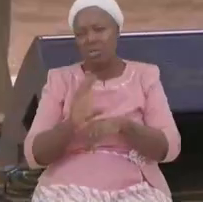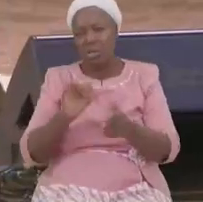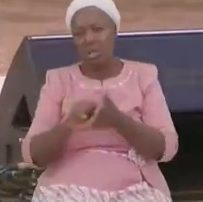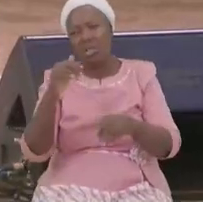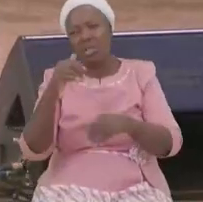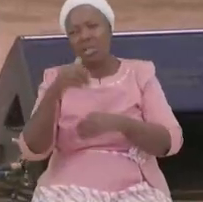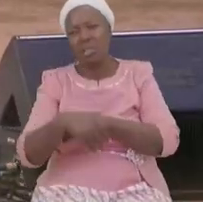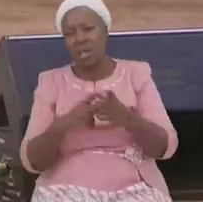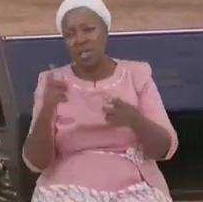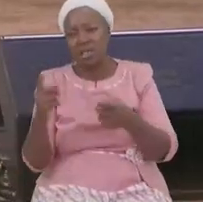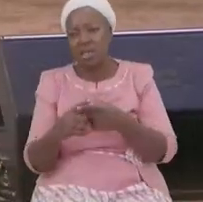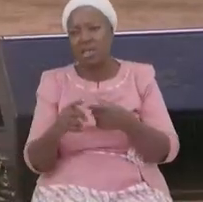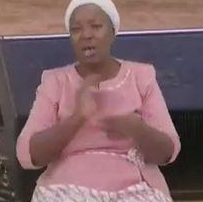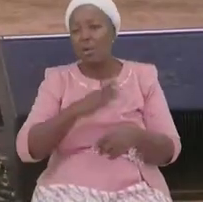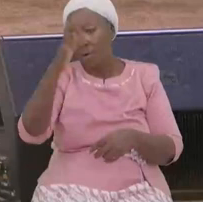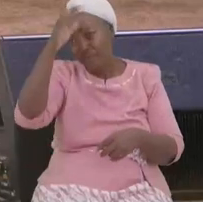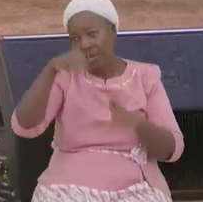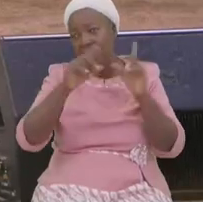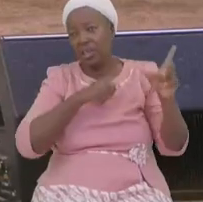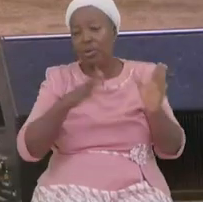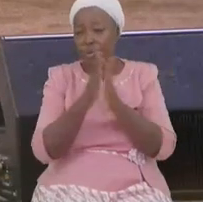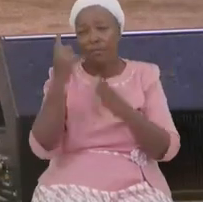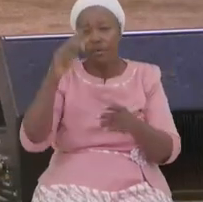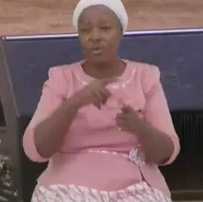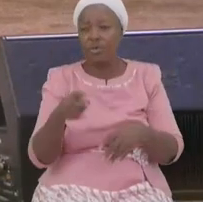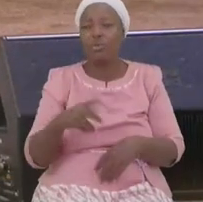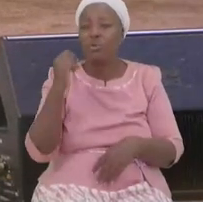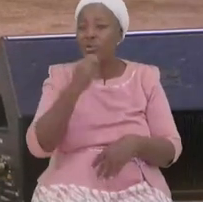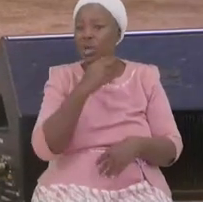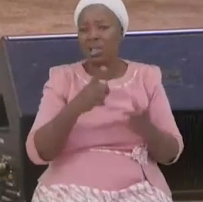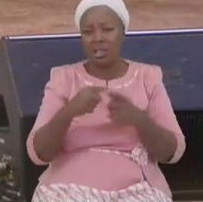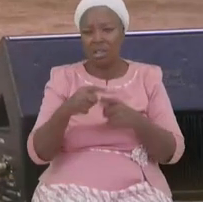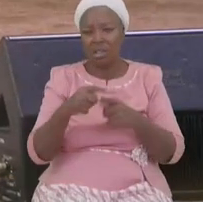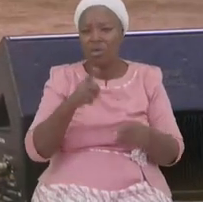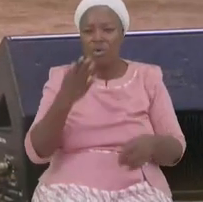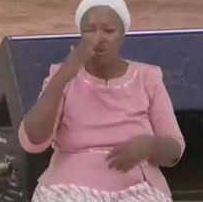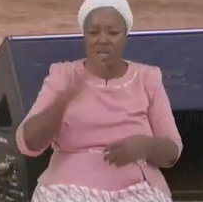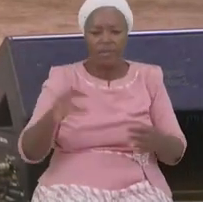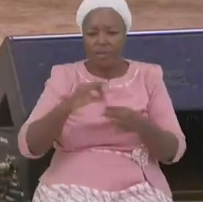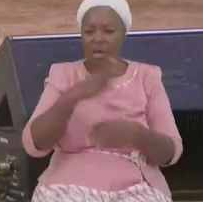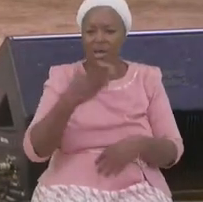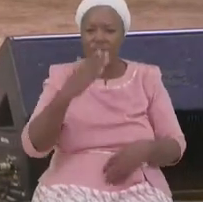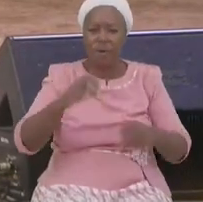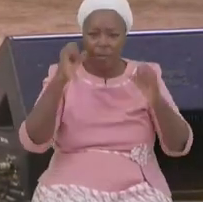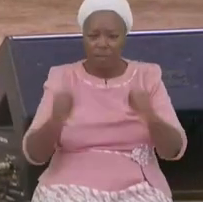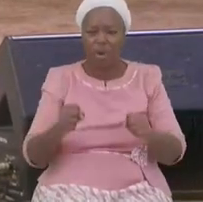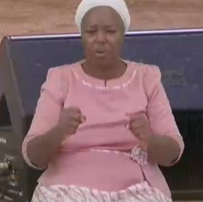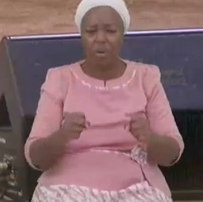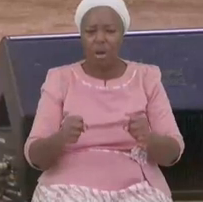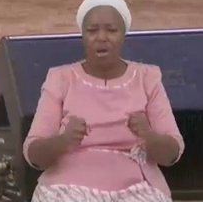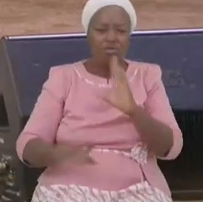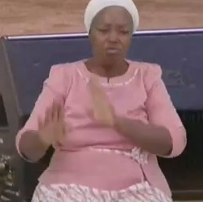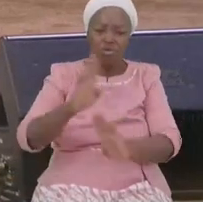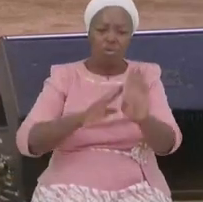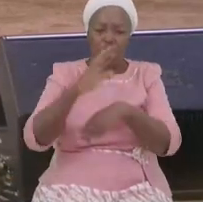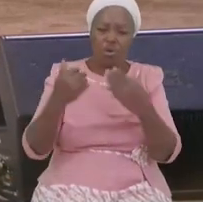J'ai prié pour ces jumeaux et j'ai dit, ces mauvais esprits, puissance maléfique qui tourmente ces enfants, ce